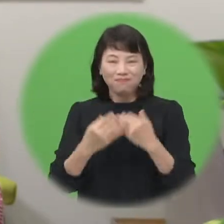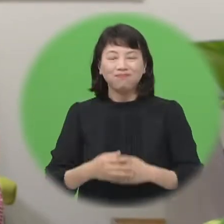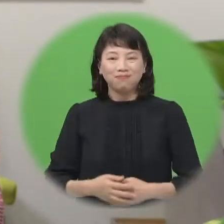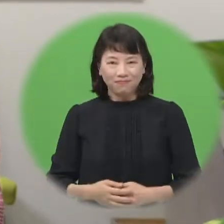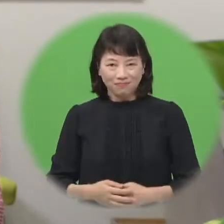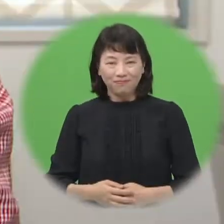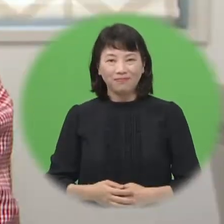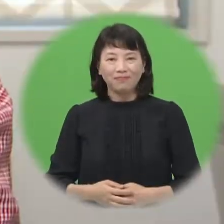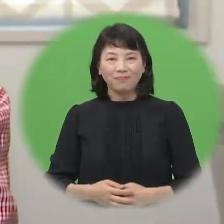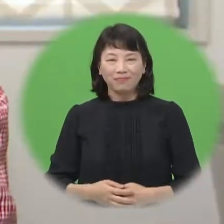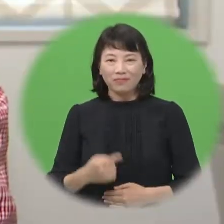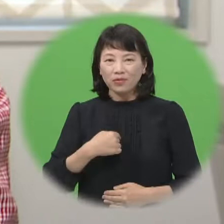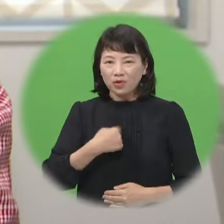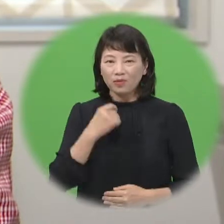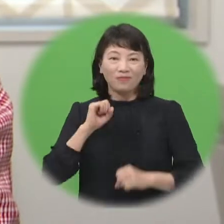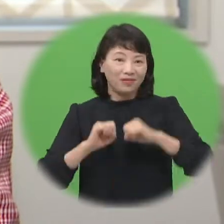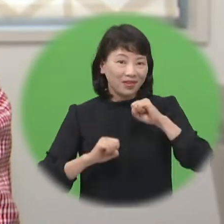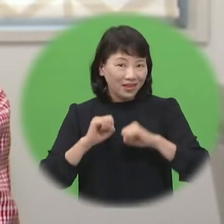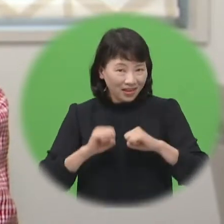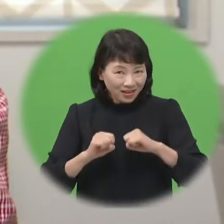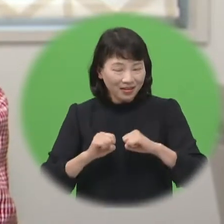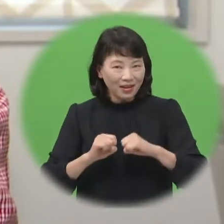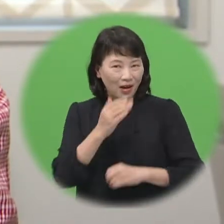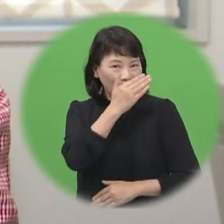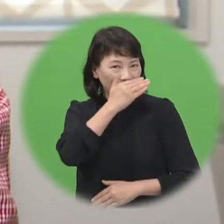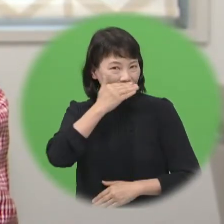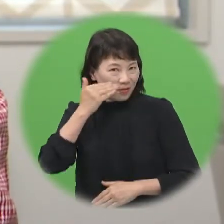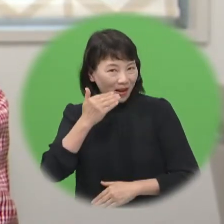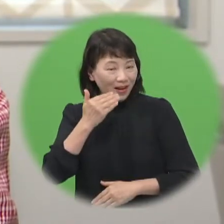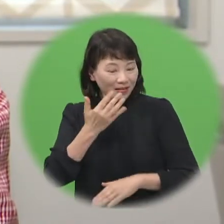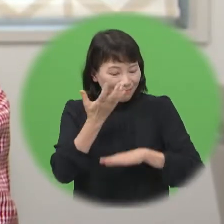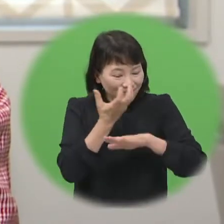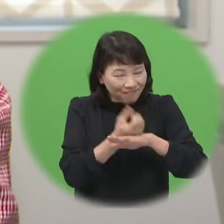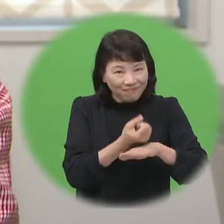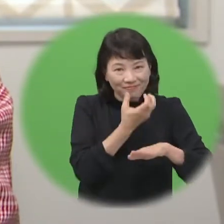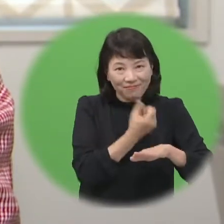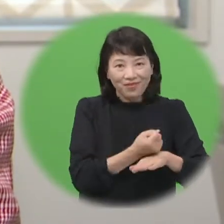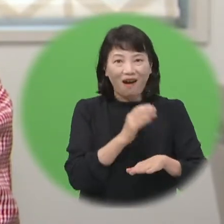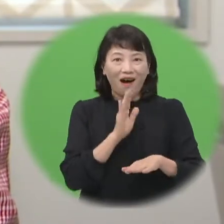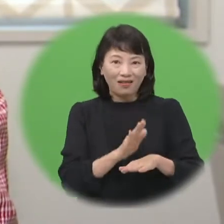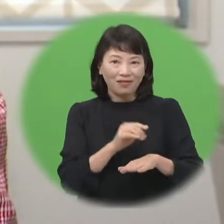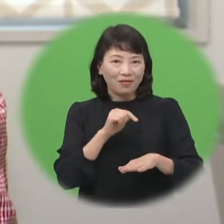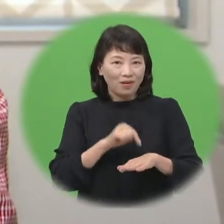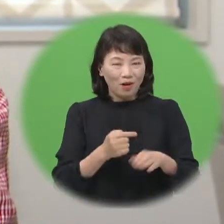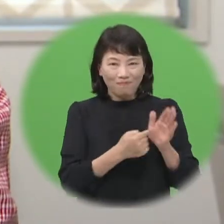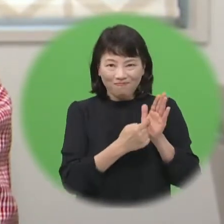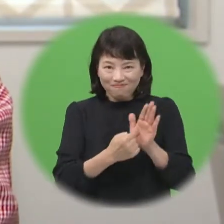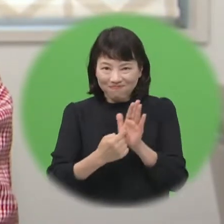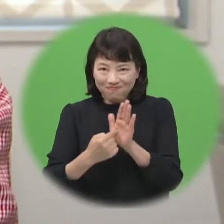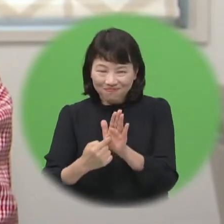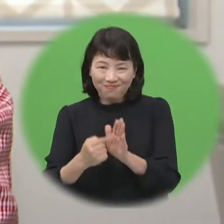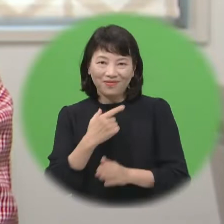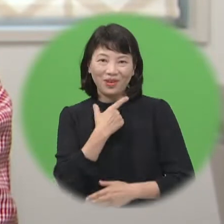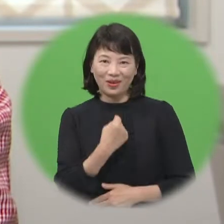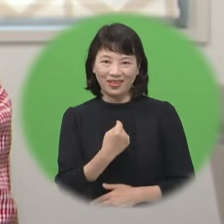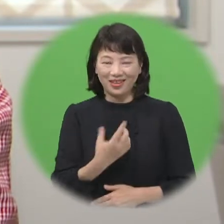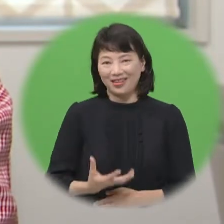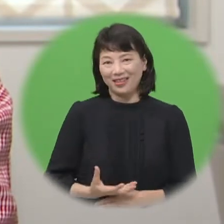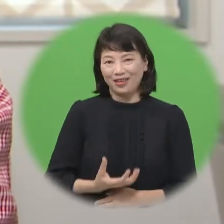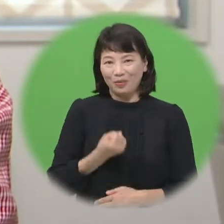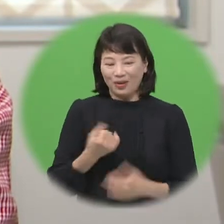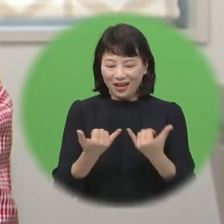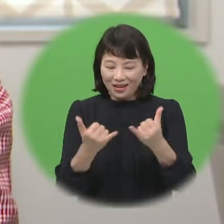解放されて、それぞれの方にはね、素晴らしい力がいっぱいあるのでね、それをどんどん引き出すように自信を持